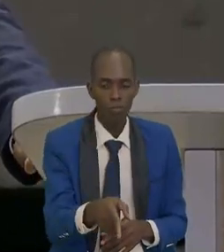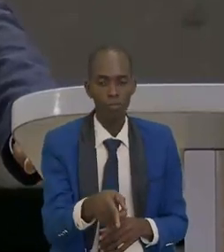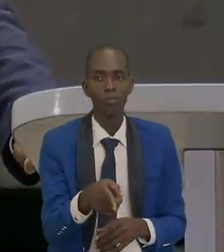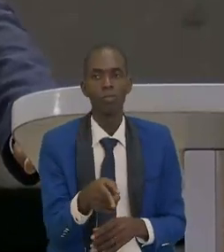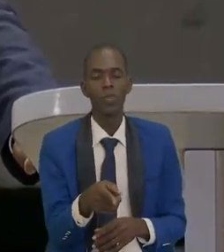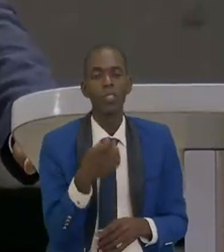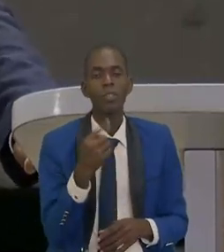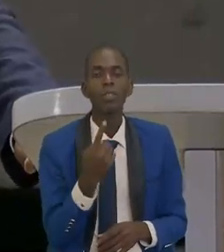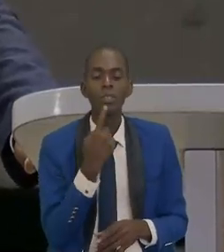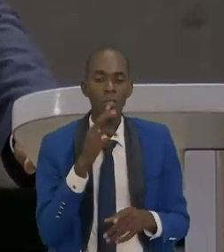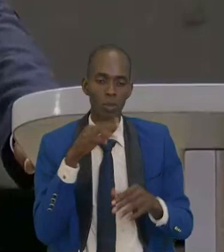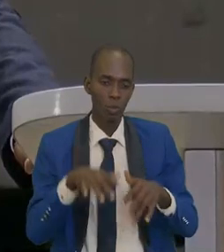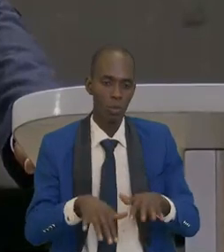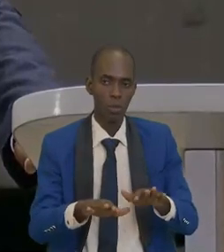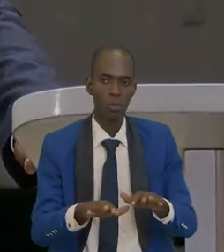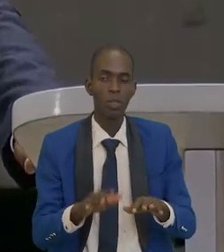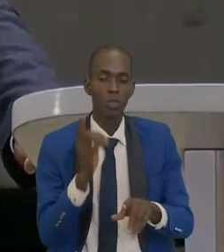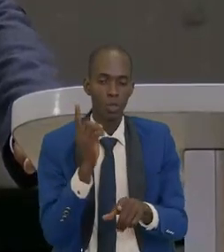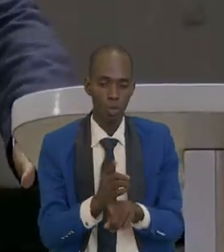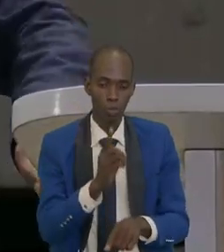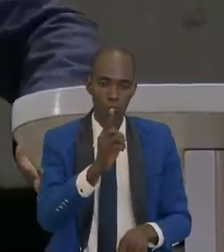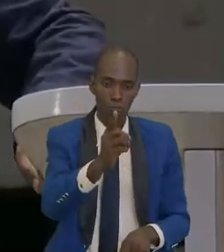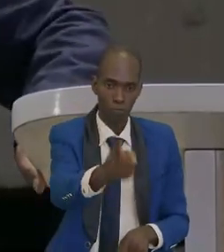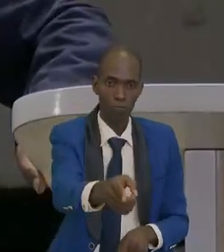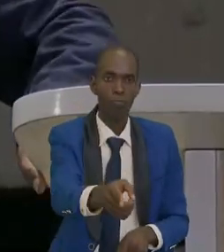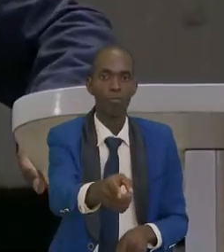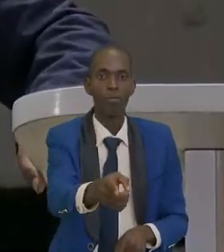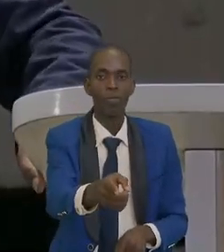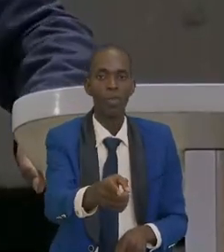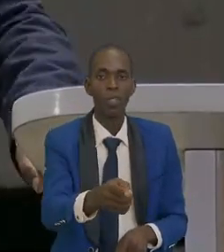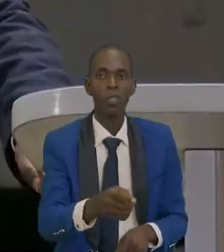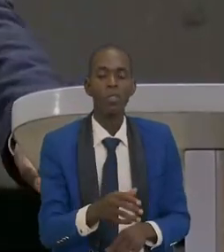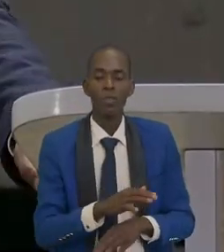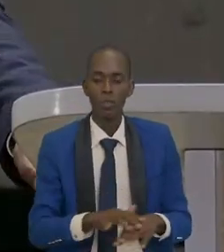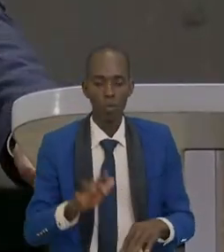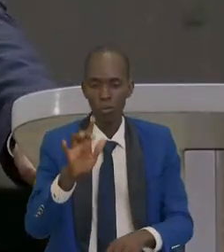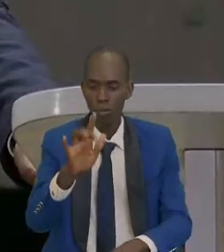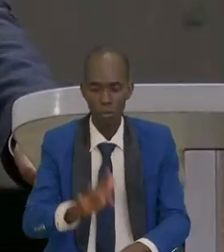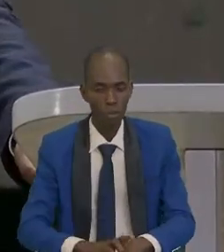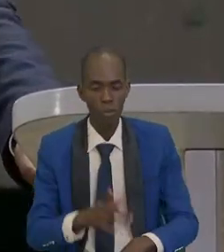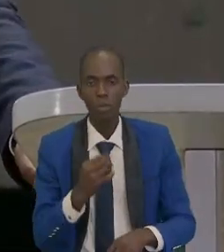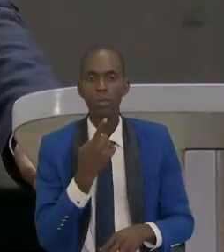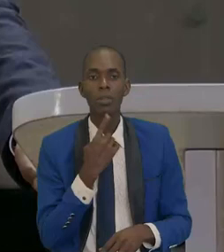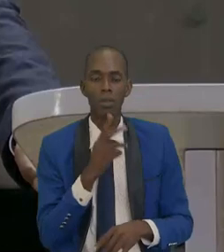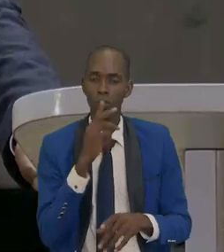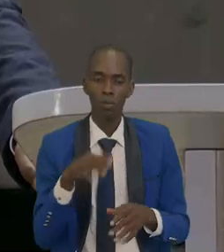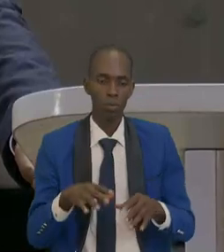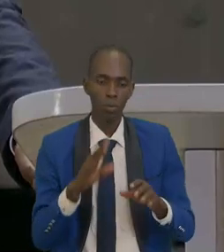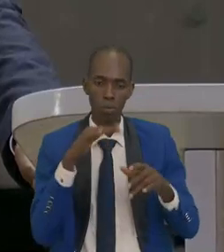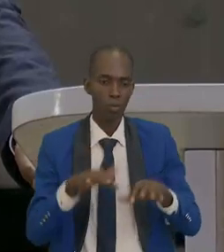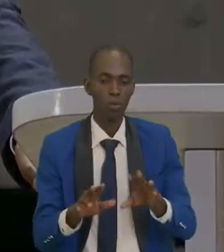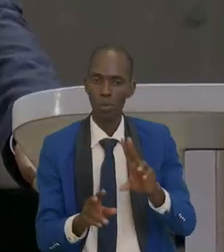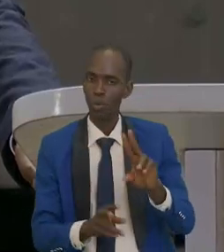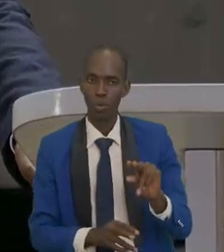non, non, pas du tout. Étends seulement la verge. Je ne dois pas toucher la mer Rouge. Non, non,